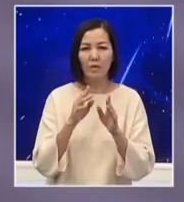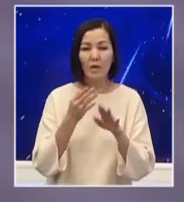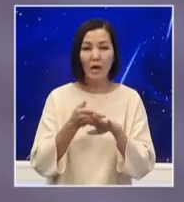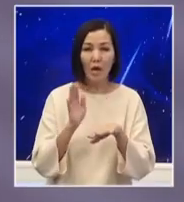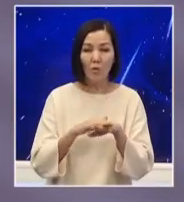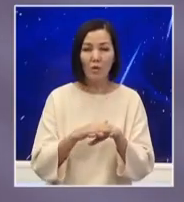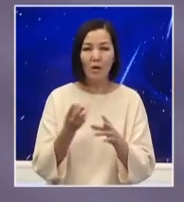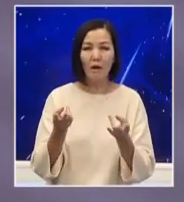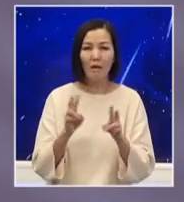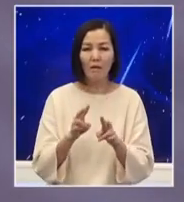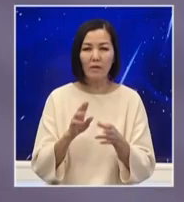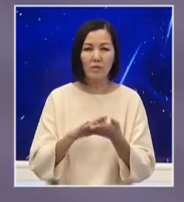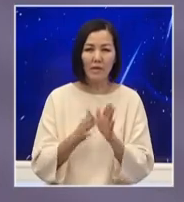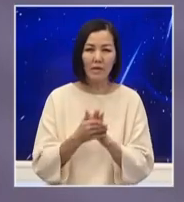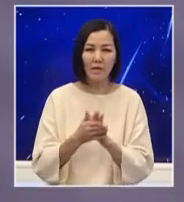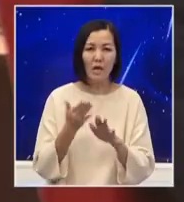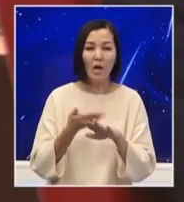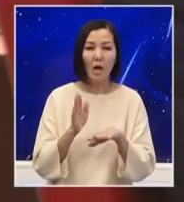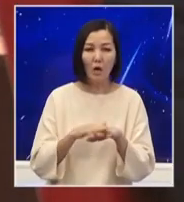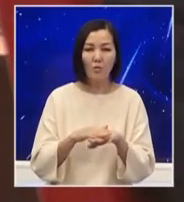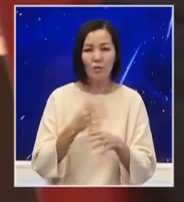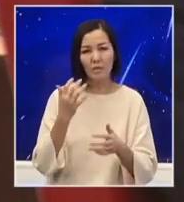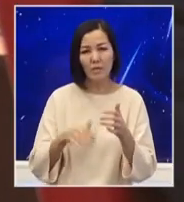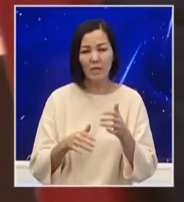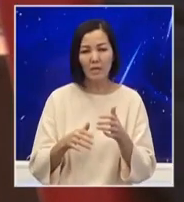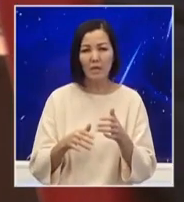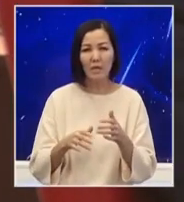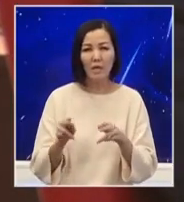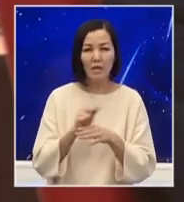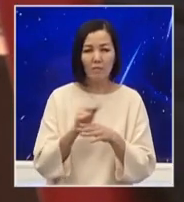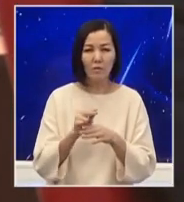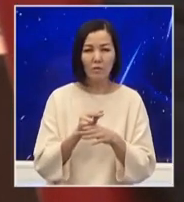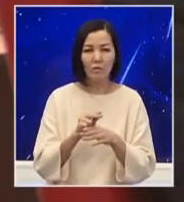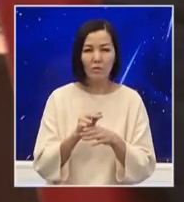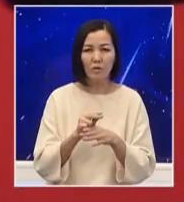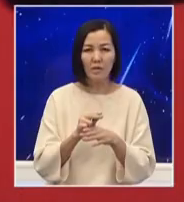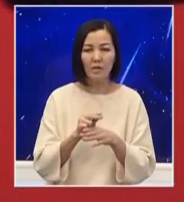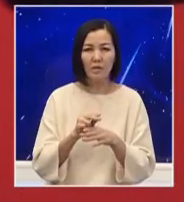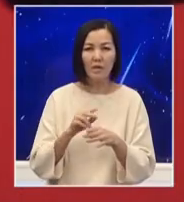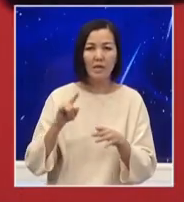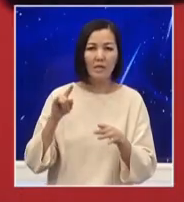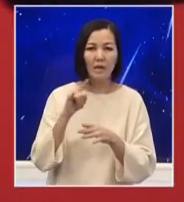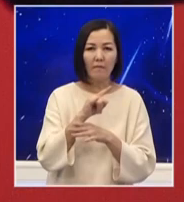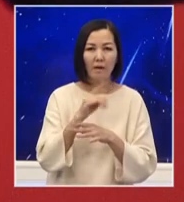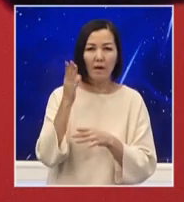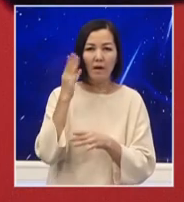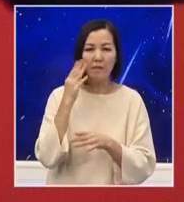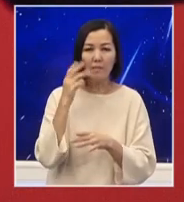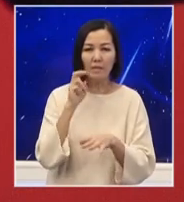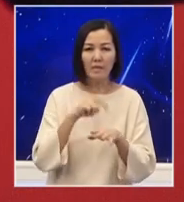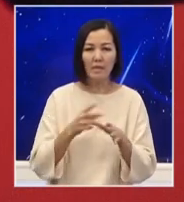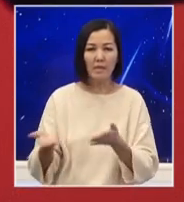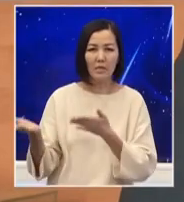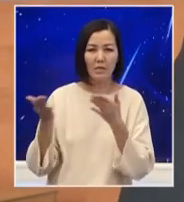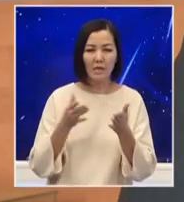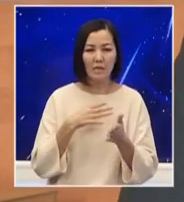ауыр. Қалғандарының жағдайы да ауыр деп бағаланып отыр. Оларды емдеу үшін санитарлық авиацияның көмегімен Алматыдан дәрігер